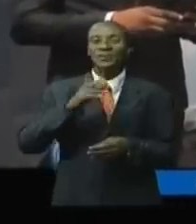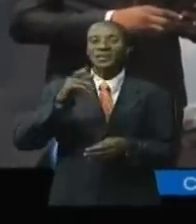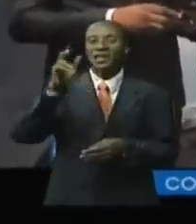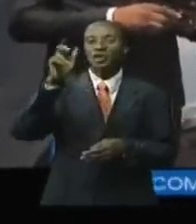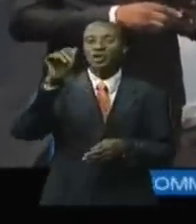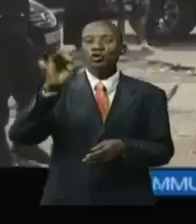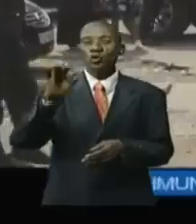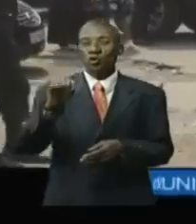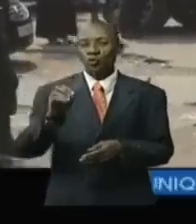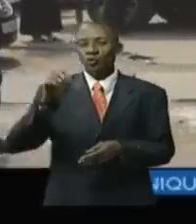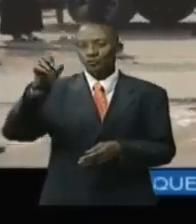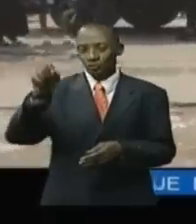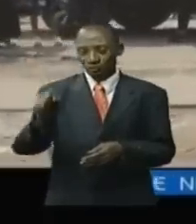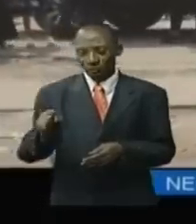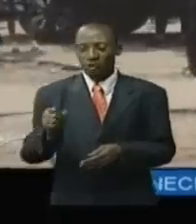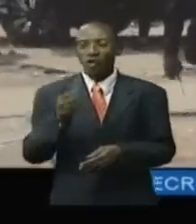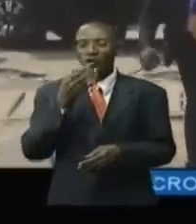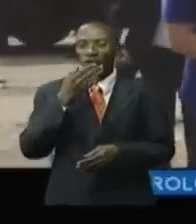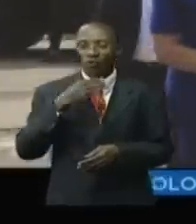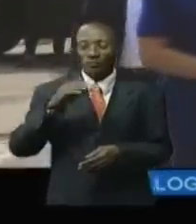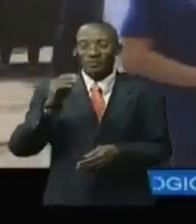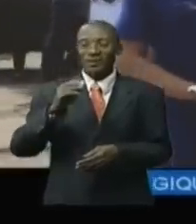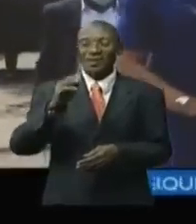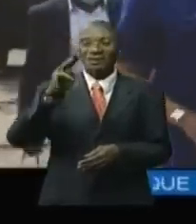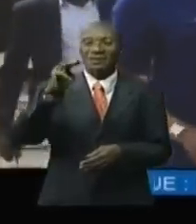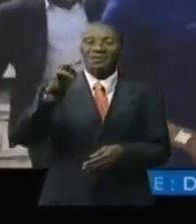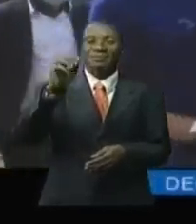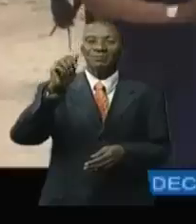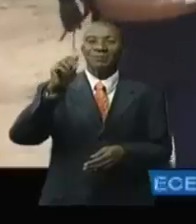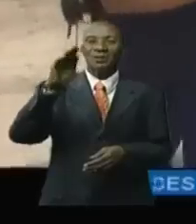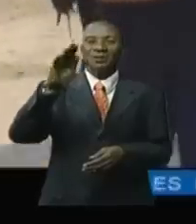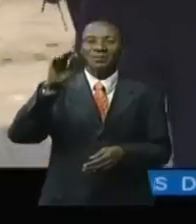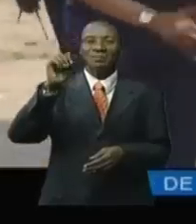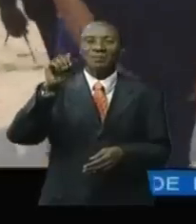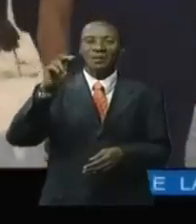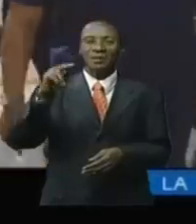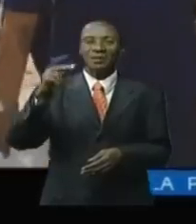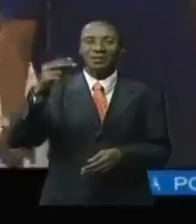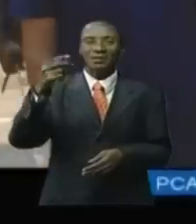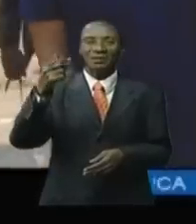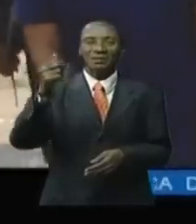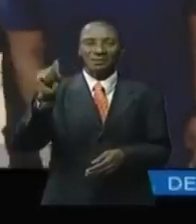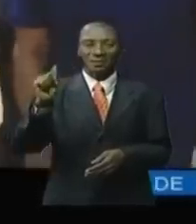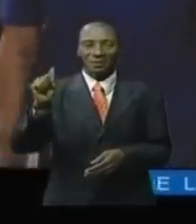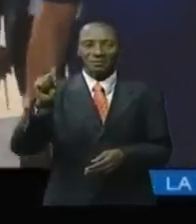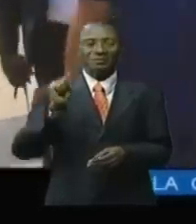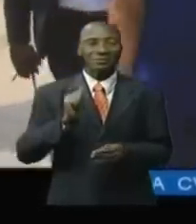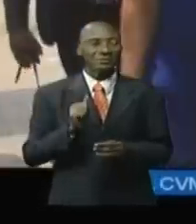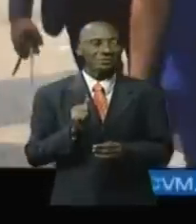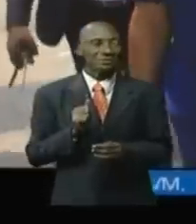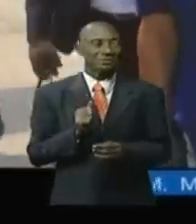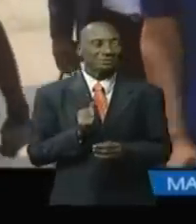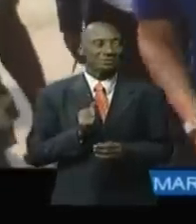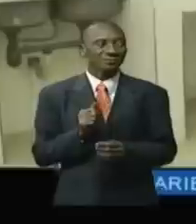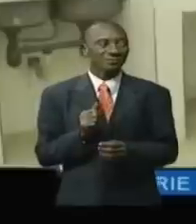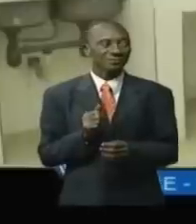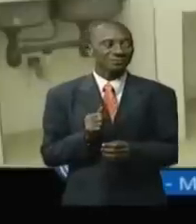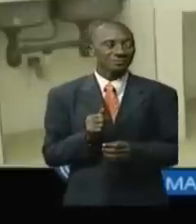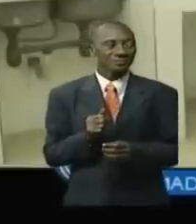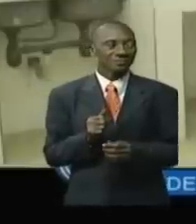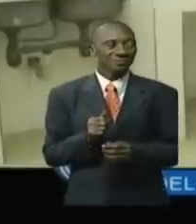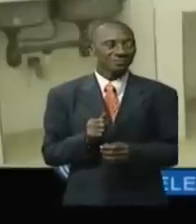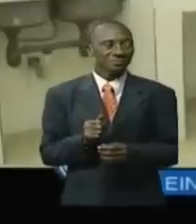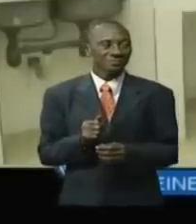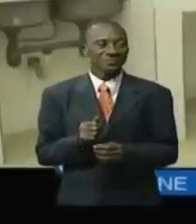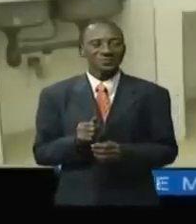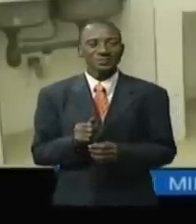L'institution officielle spécialisée dans la prise en charge des drépanocytaires, le Centre de médecine mixte et d'anémie SS et Mas Mabanga,